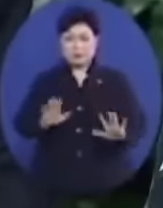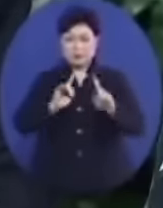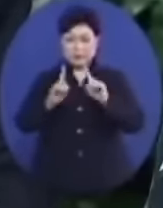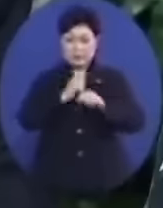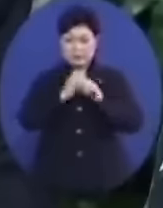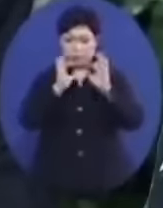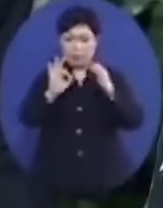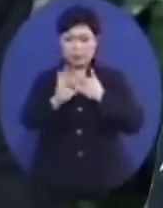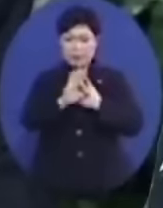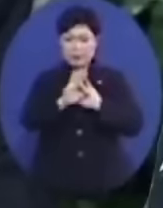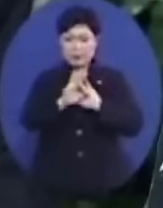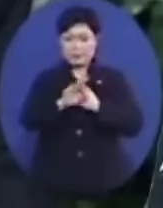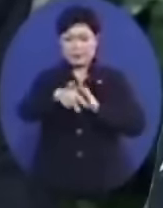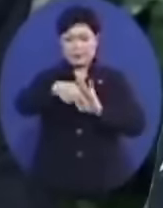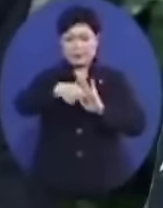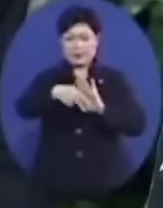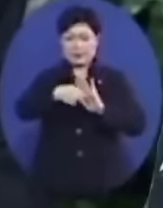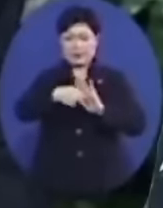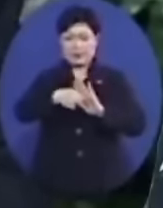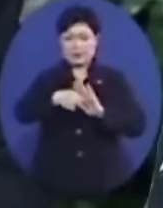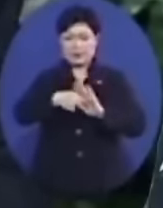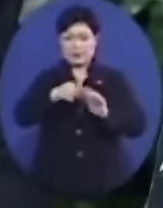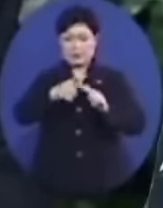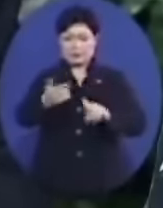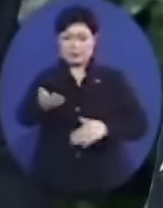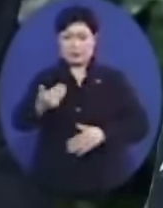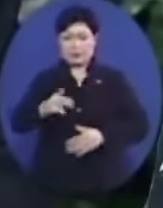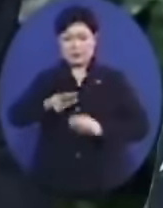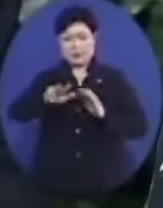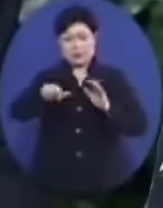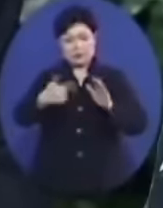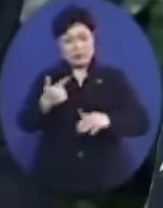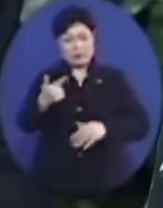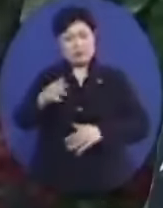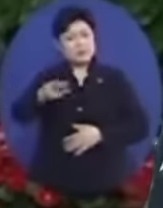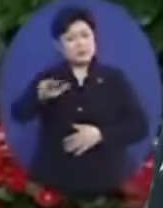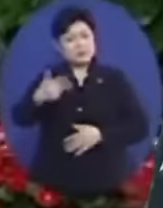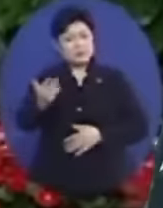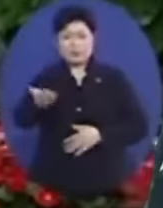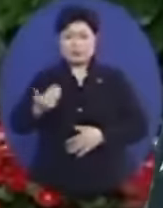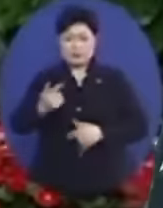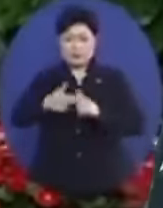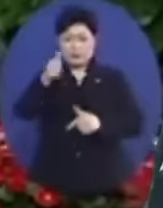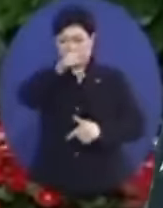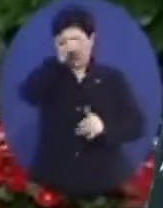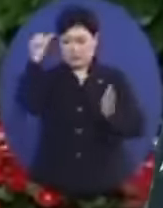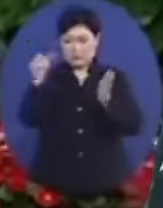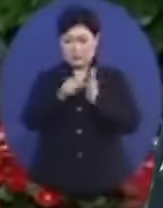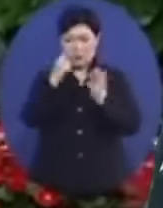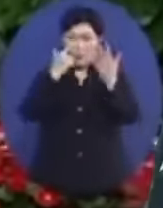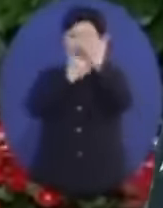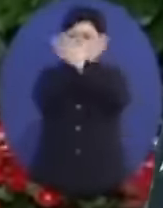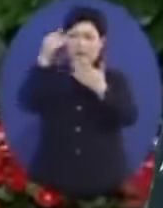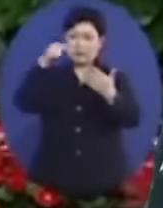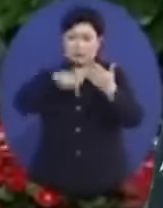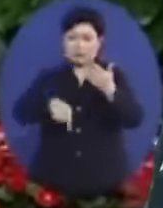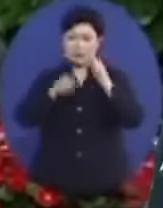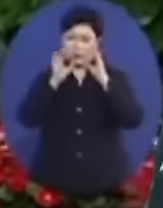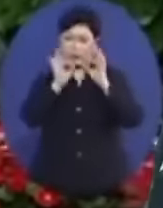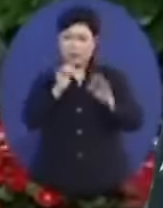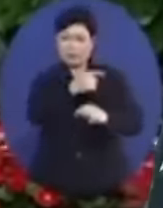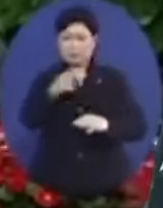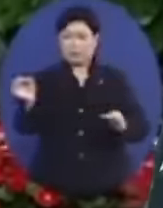보면 선지자 이사야도 주전 600년 700년 전에 예수님의 일생을 환상 중에 보면 너무나